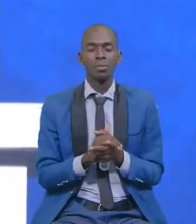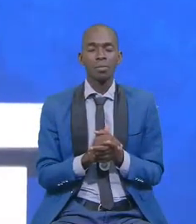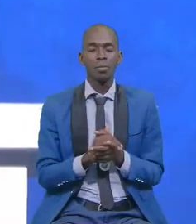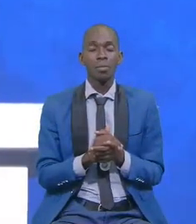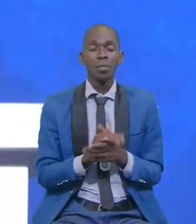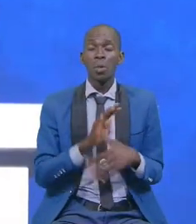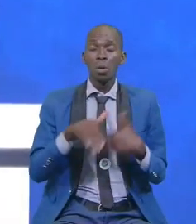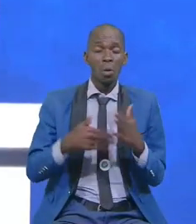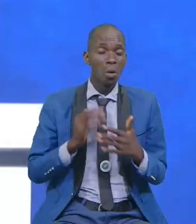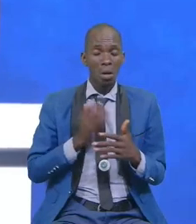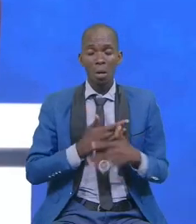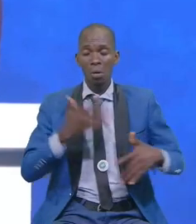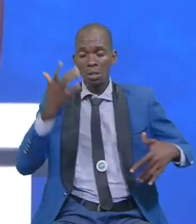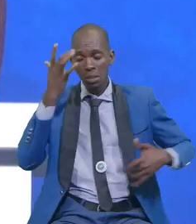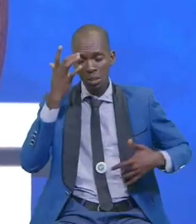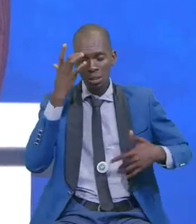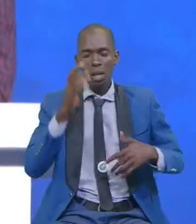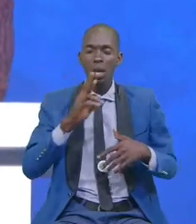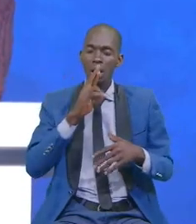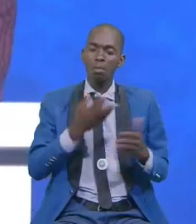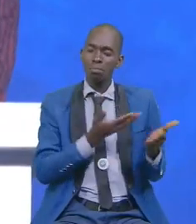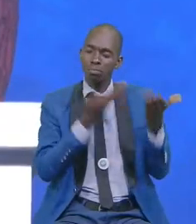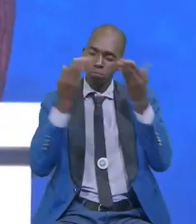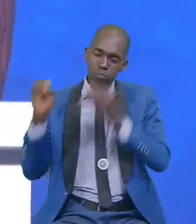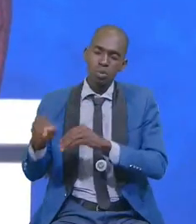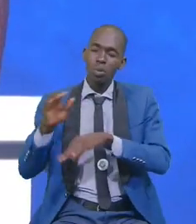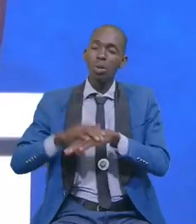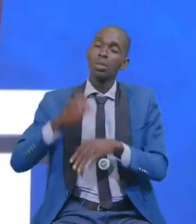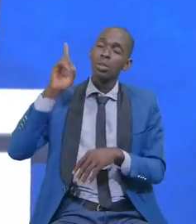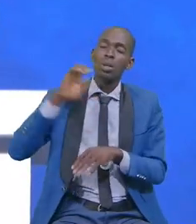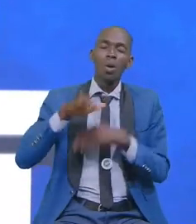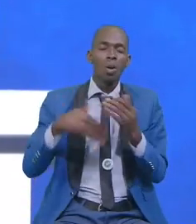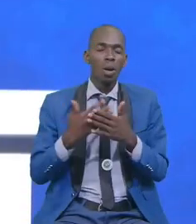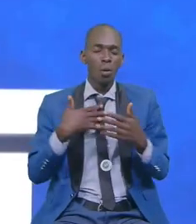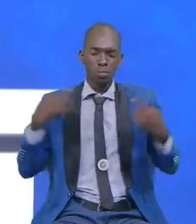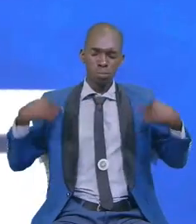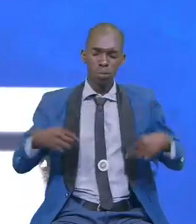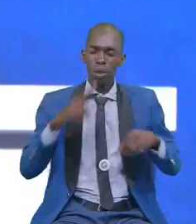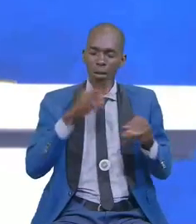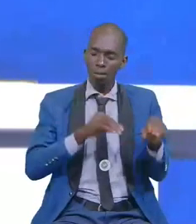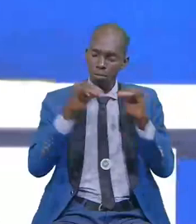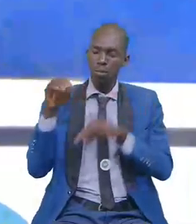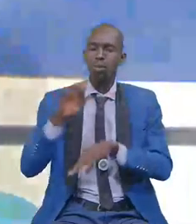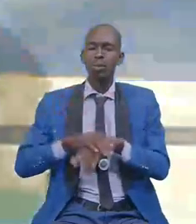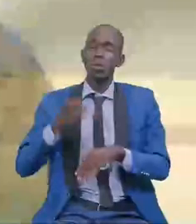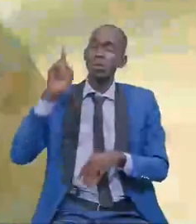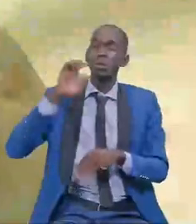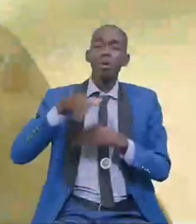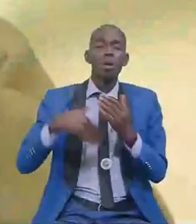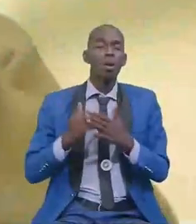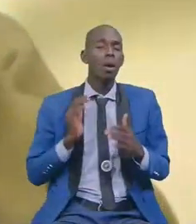Toutes nos maladies sont portées sur lui. Nos infirmités sont placées sur lui. Toutes nos